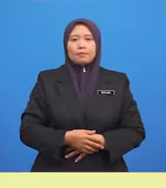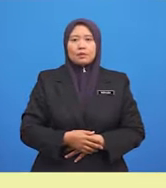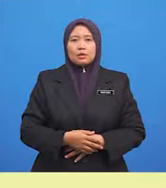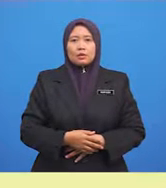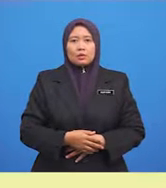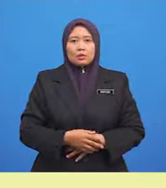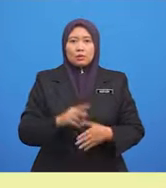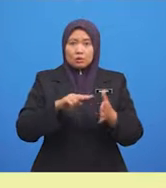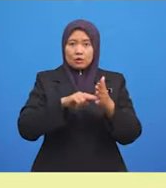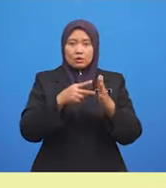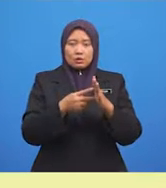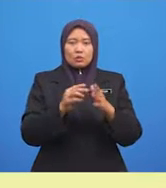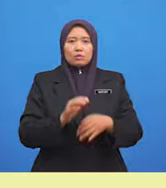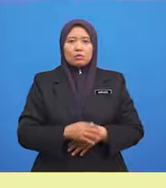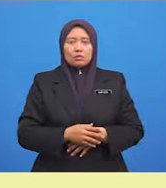kurang dari 6.